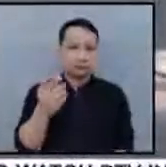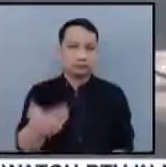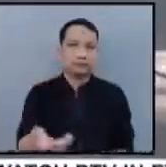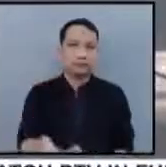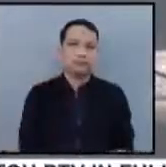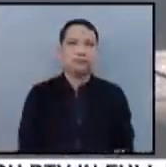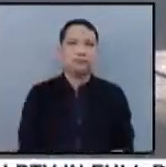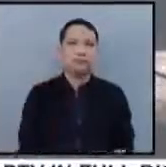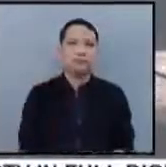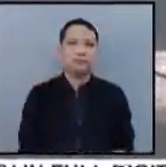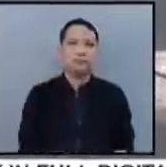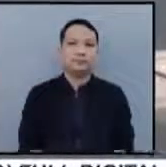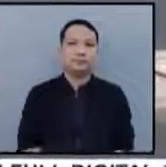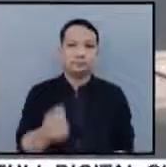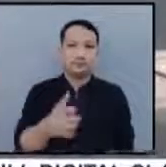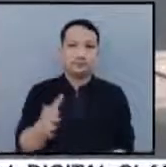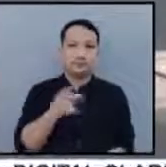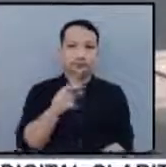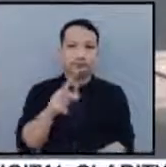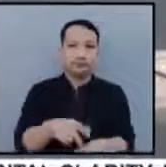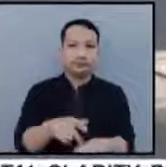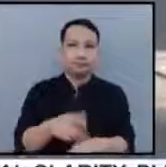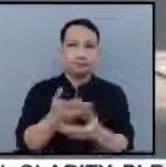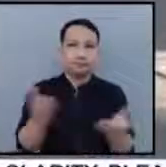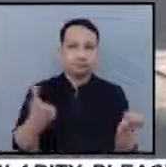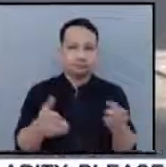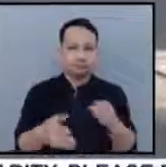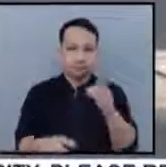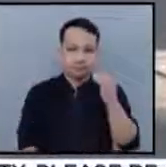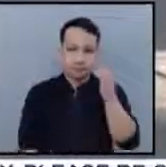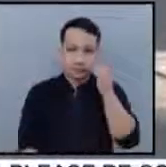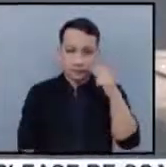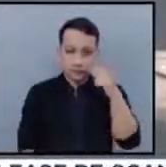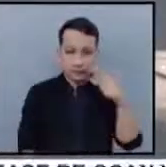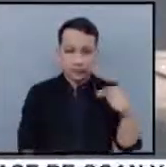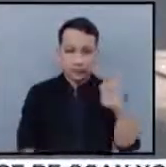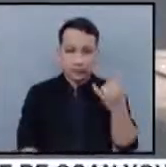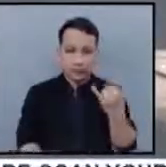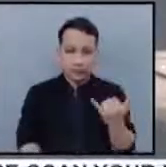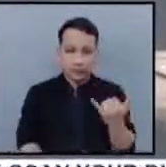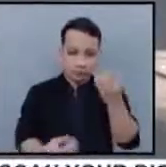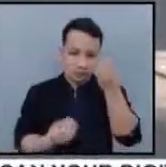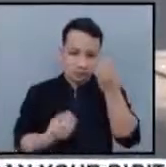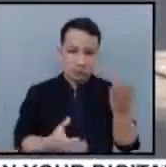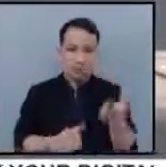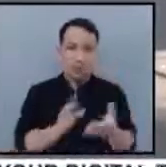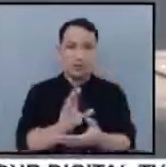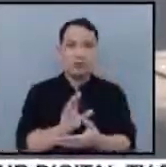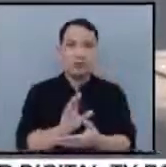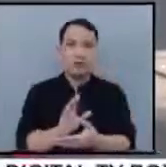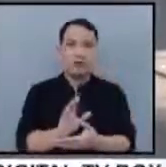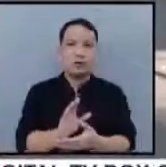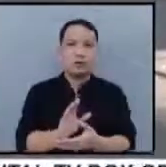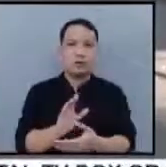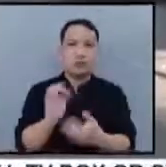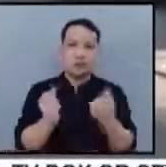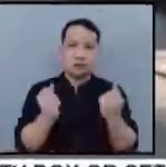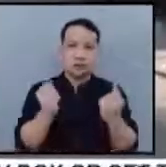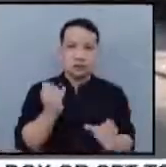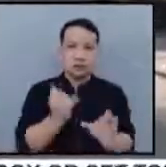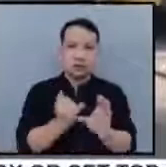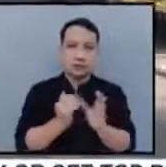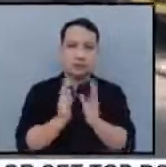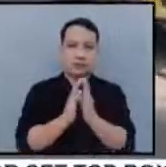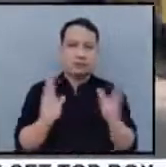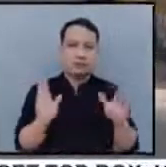Rise and shine Pilipinas, Dayan. Umaaray ngayon ang mga driver ng jeep dahil sa malaking itinaas